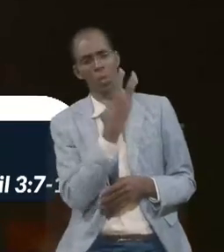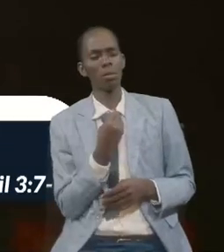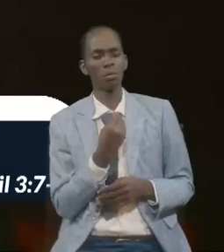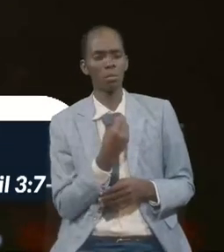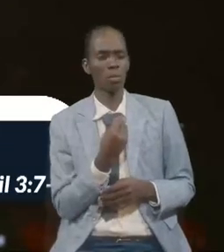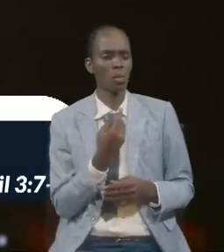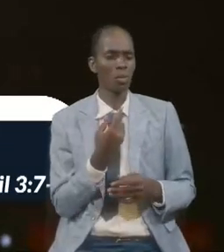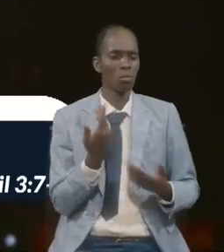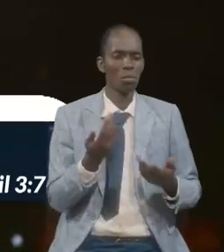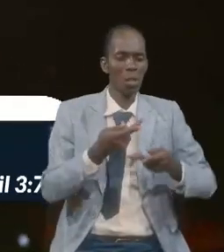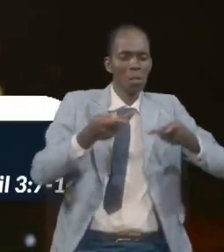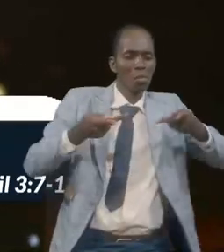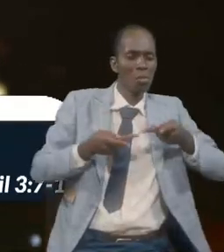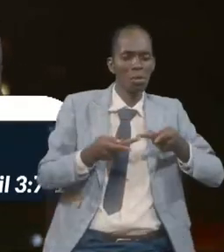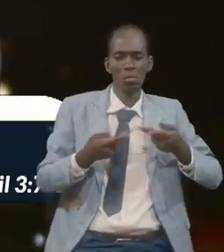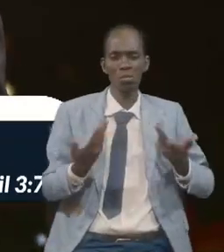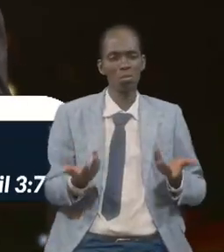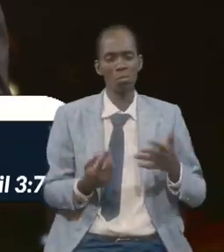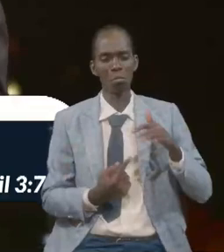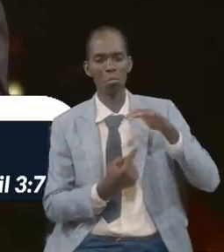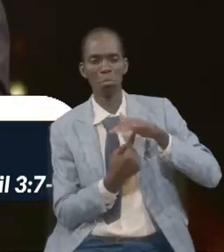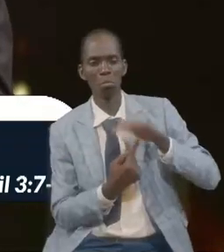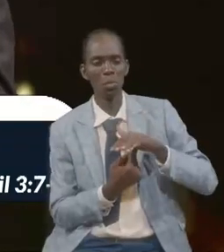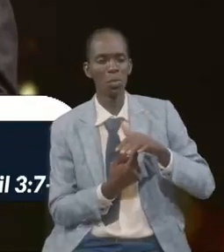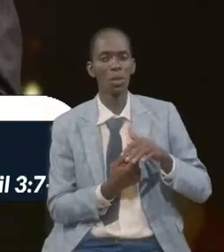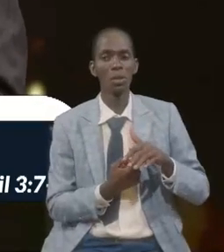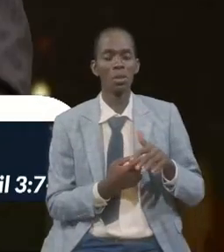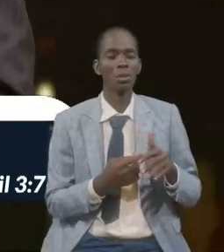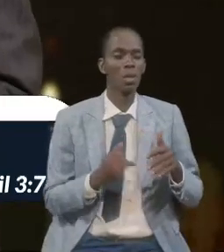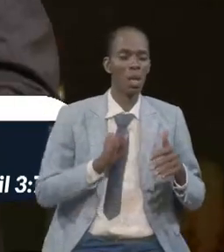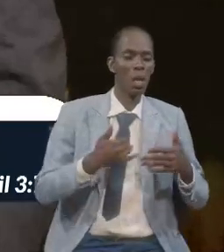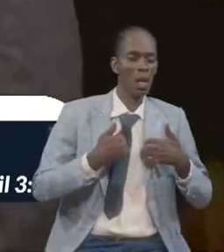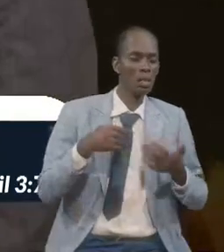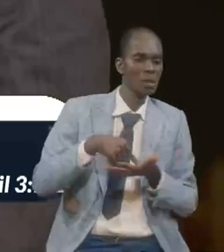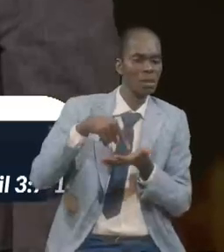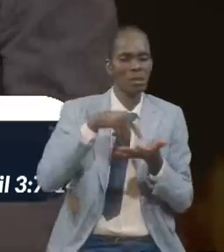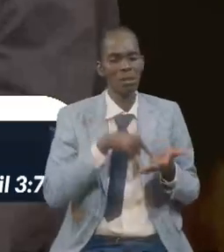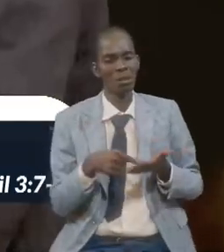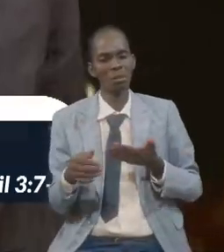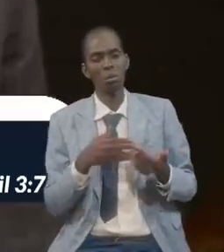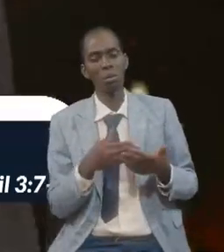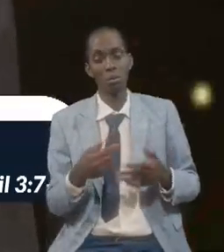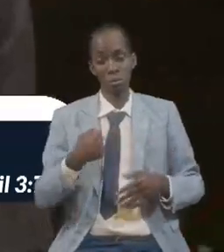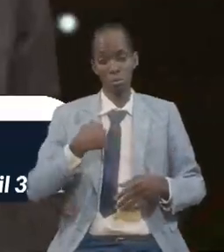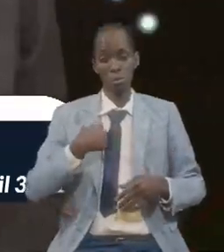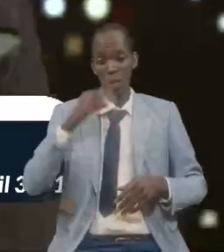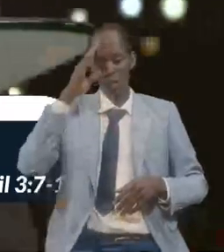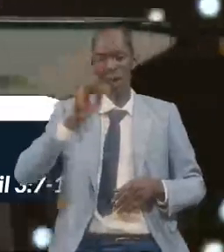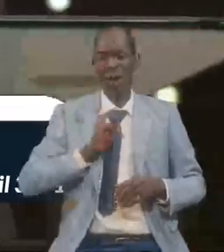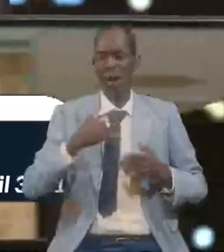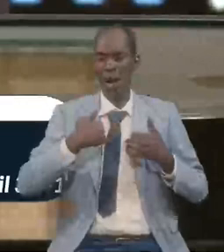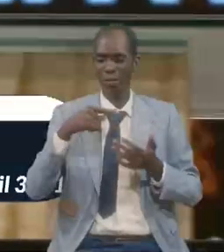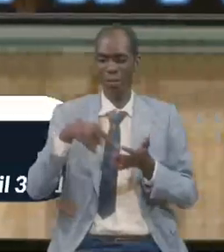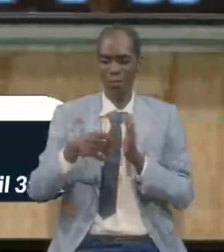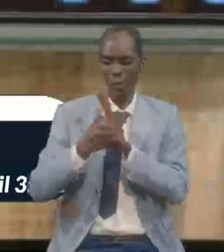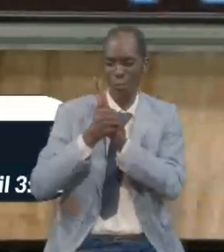femme, la position de la femme, et que, c'est que moi j'ai ce don, et je peux